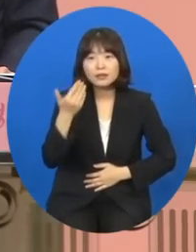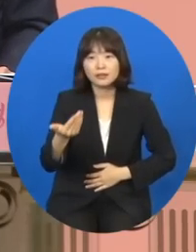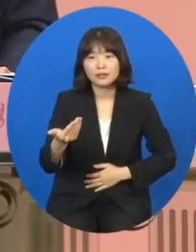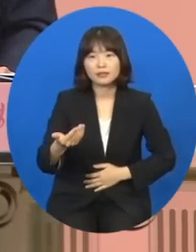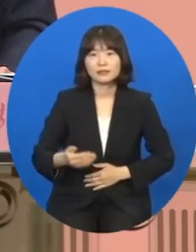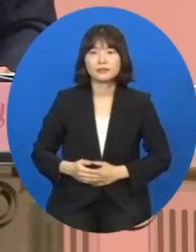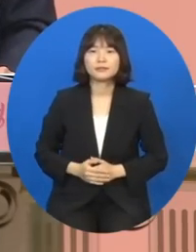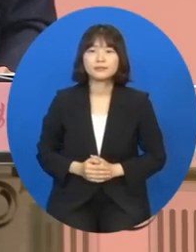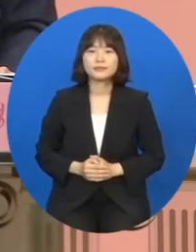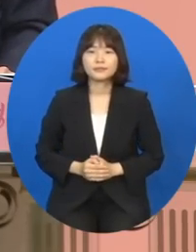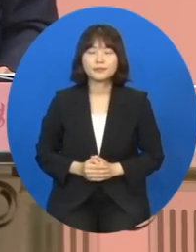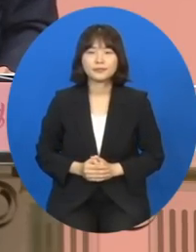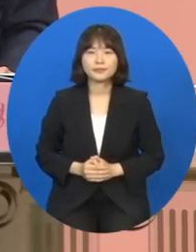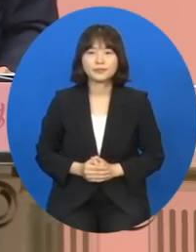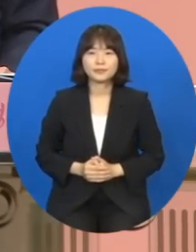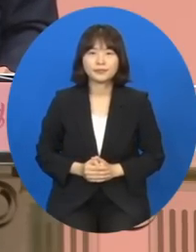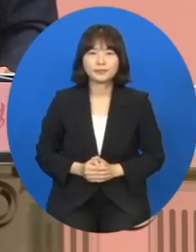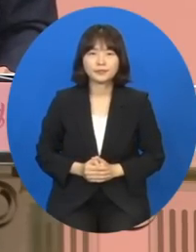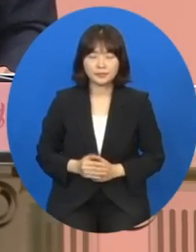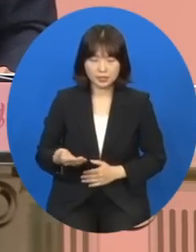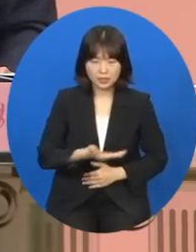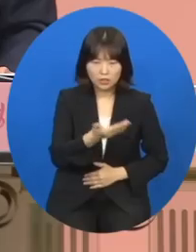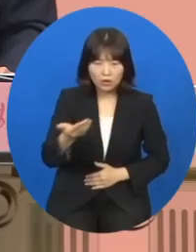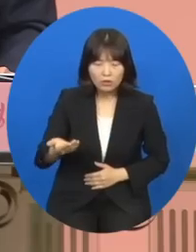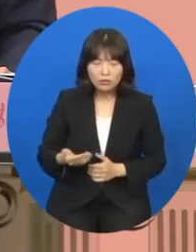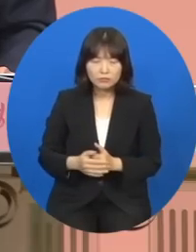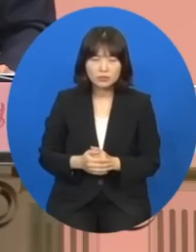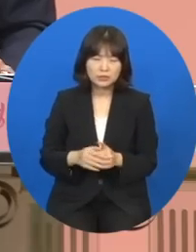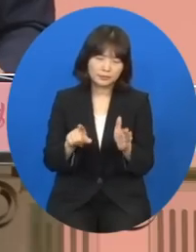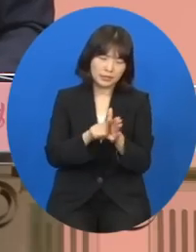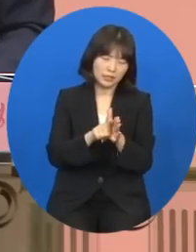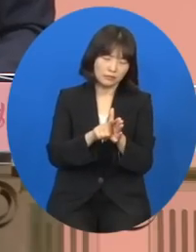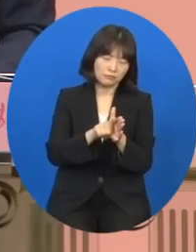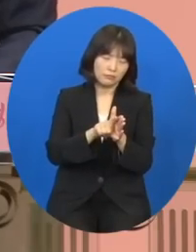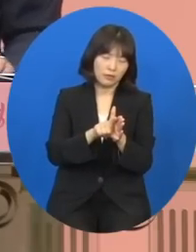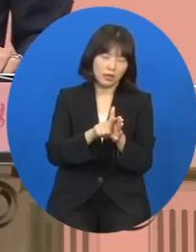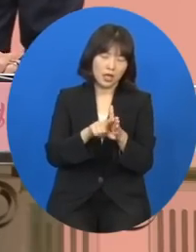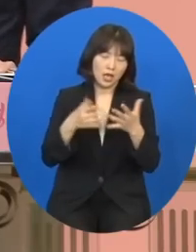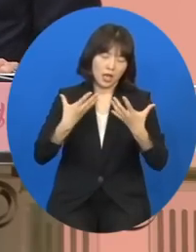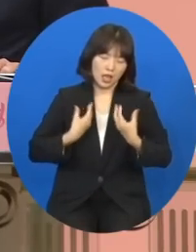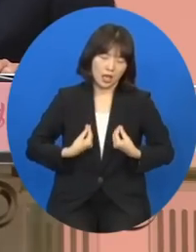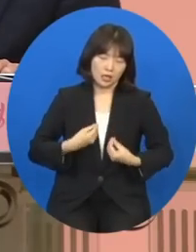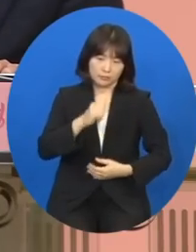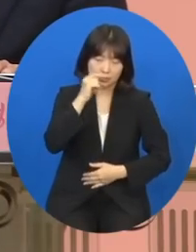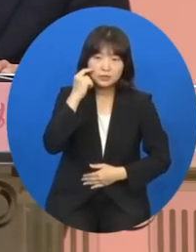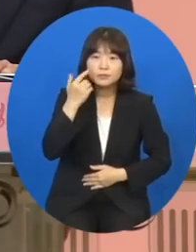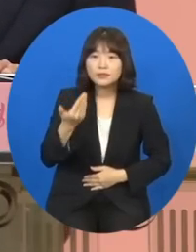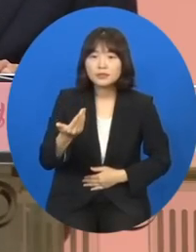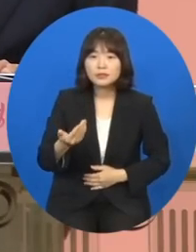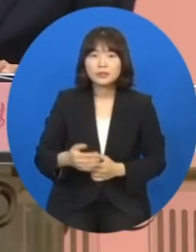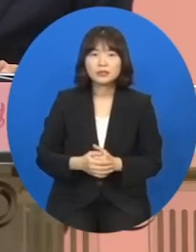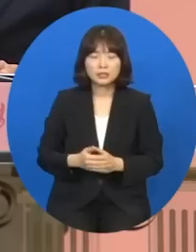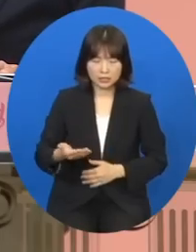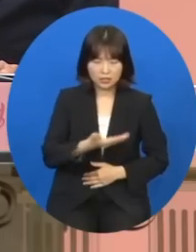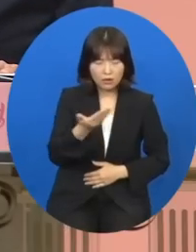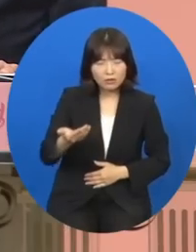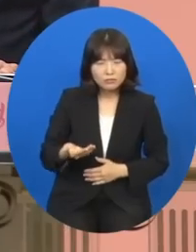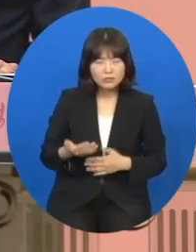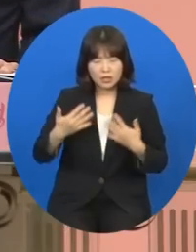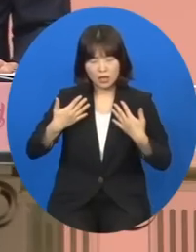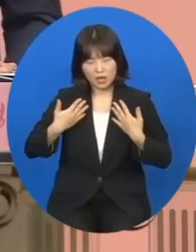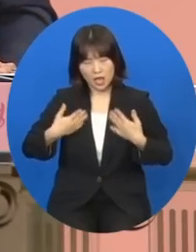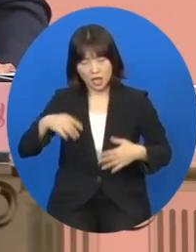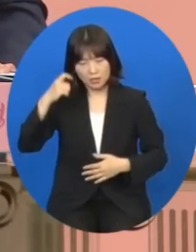듀티 오토 스크롤 위치 주니어 쎄이 여러분 때로 여러분의 믿음의 낙심이 찾아 옵니까 dfo 위 여러분 때로 약함을